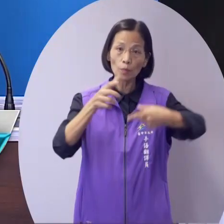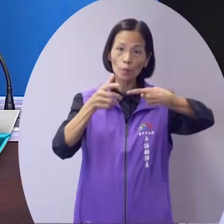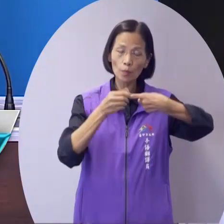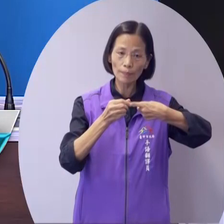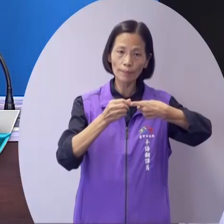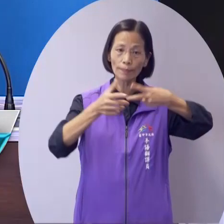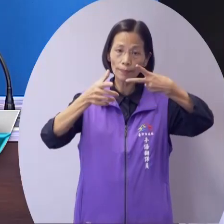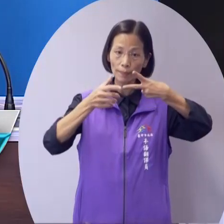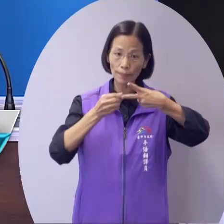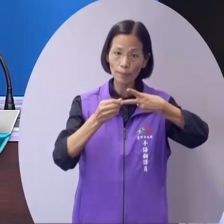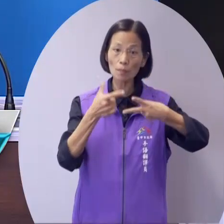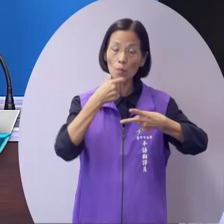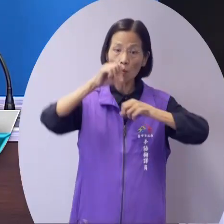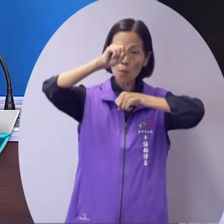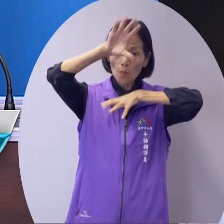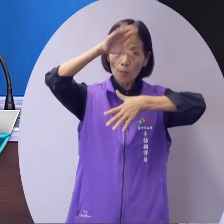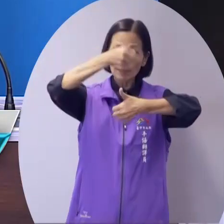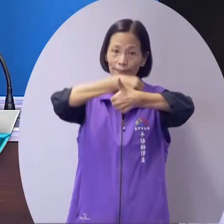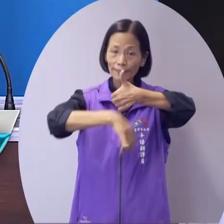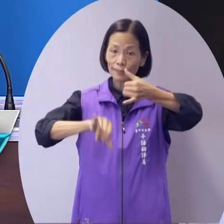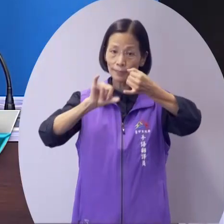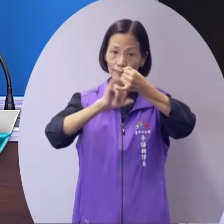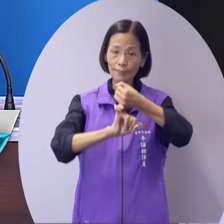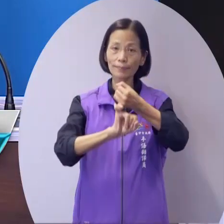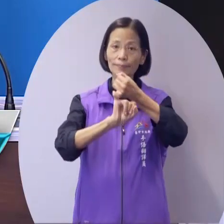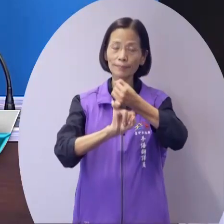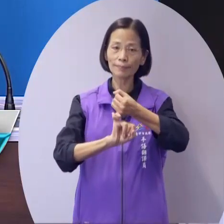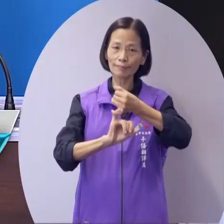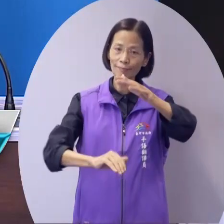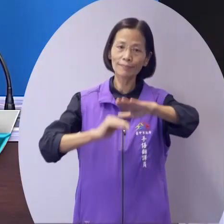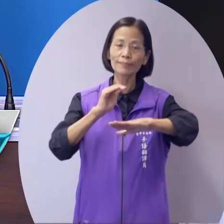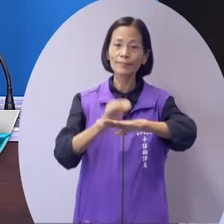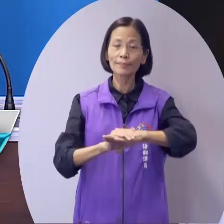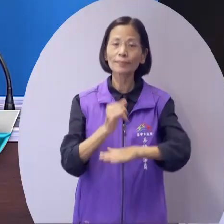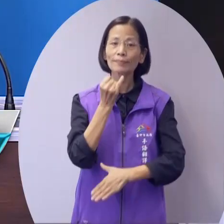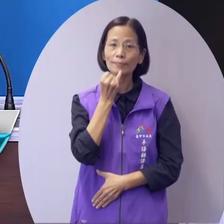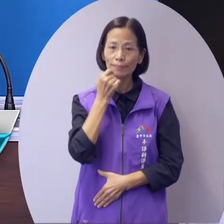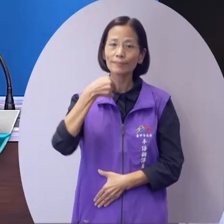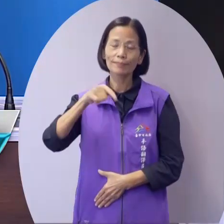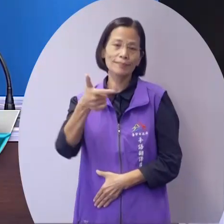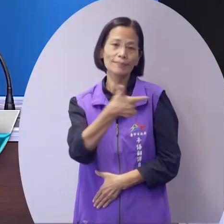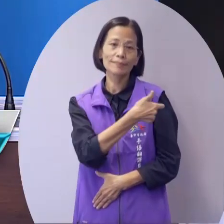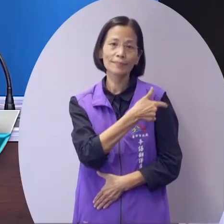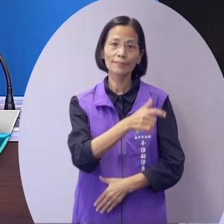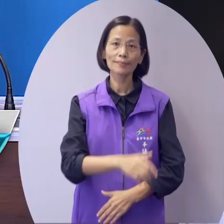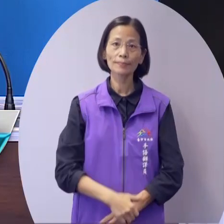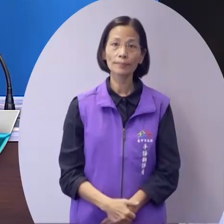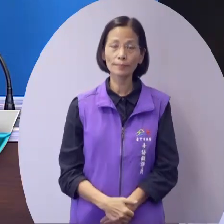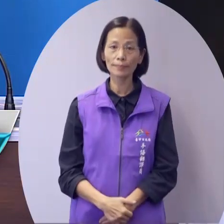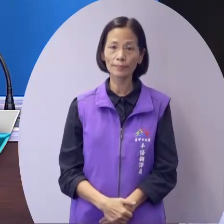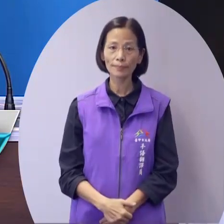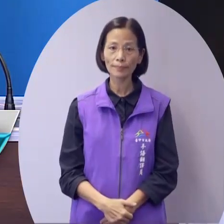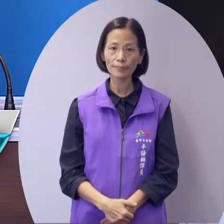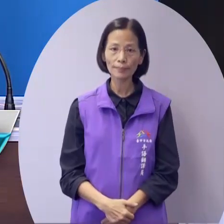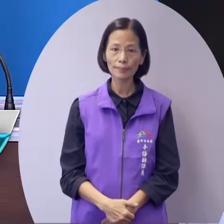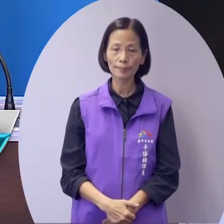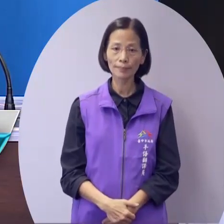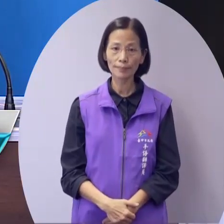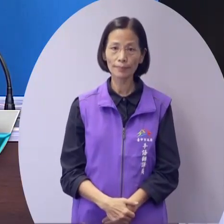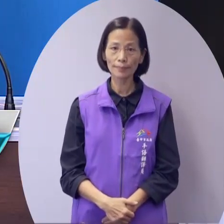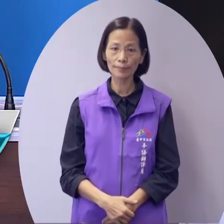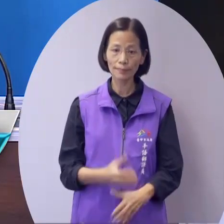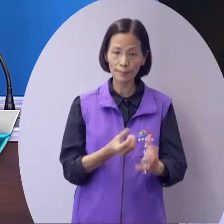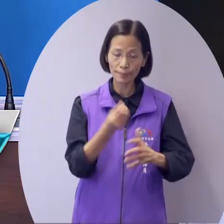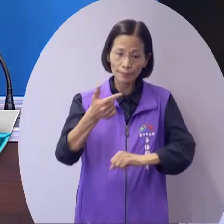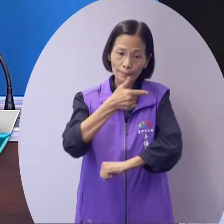第二波唐凤系统，那有预约成功的哈，可以预约注射的。那我们今天有一部分在快打